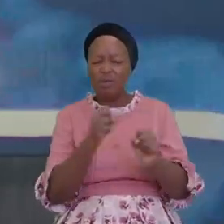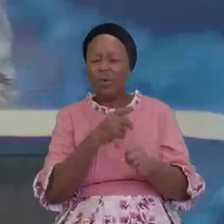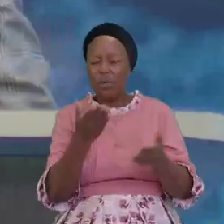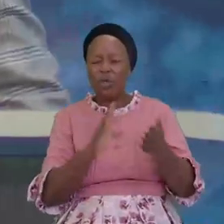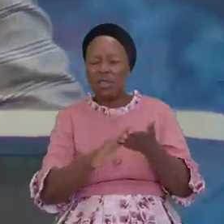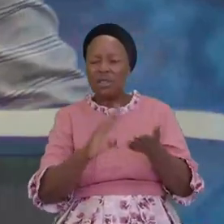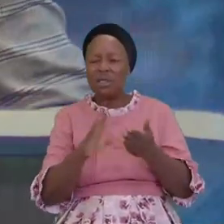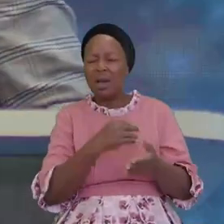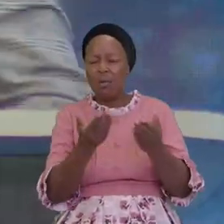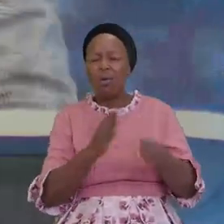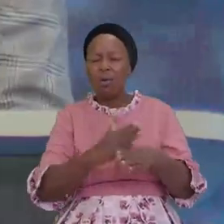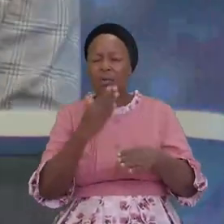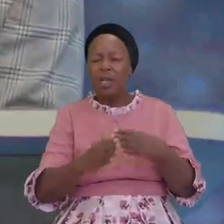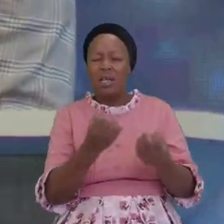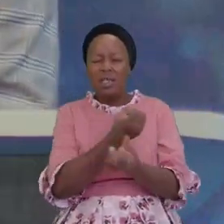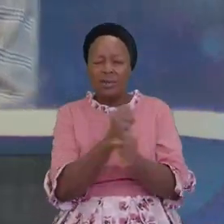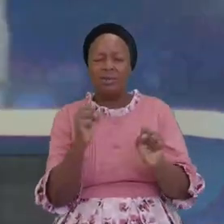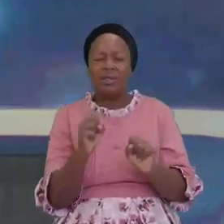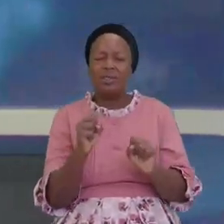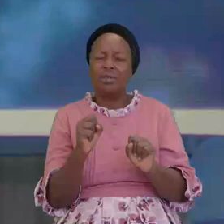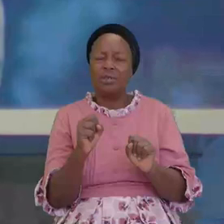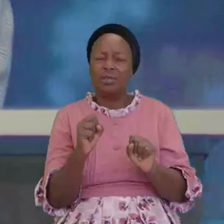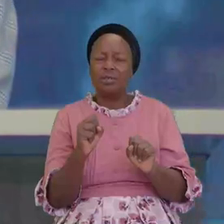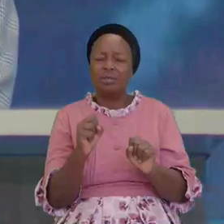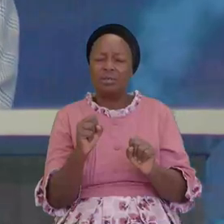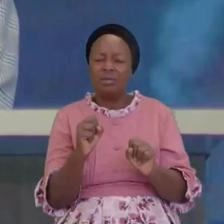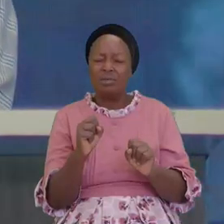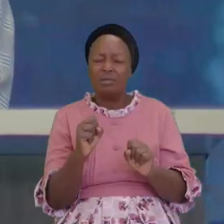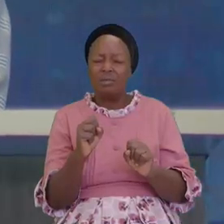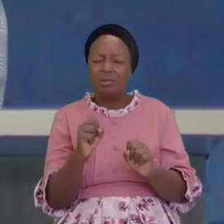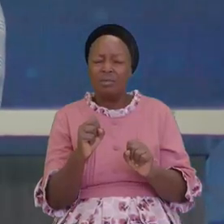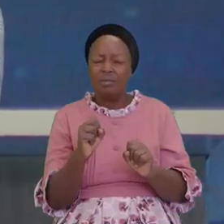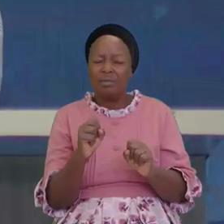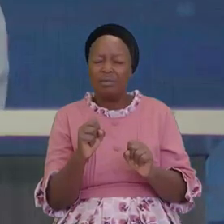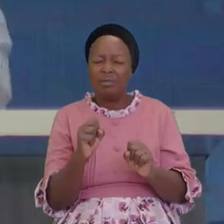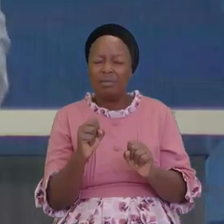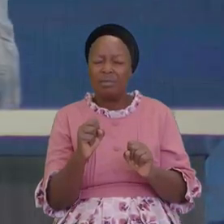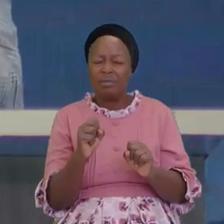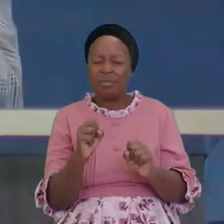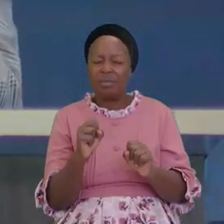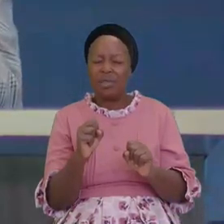Ils ont indiqué qu'ils veulent le salut, le pardon. Et ils veulent la rédemption totale.